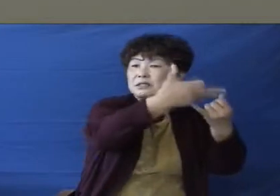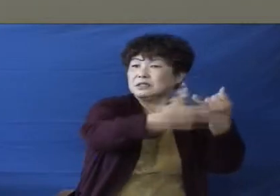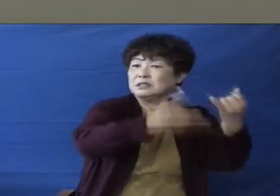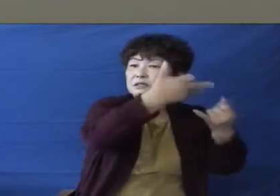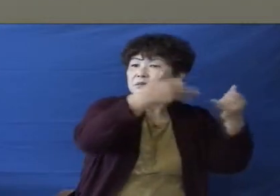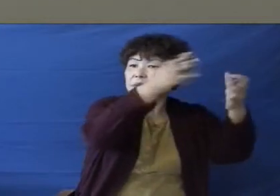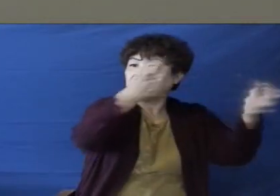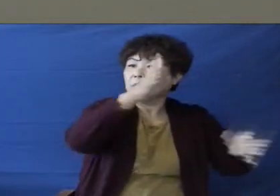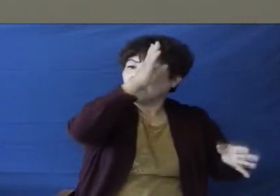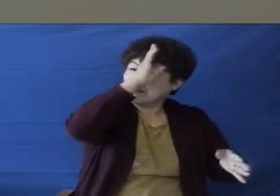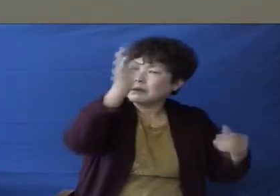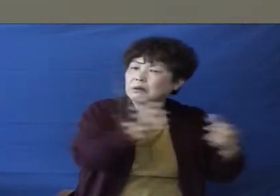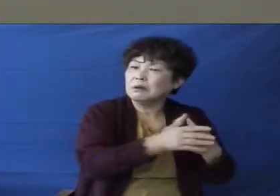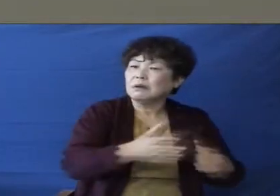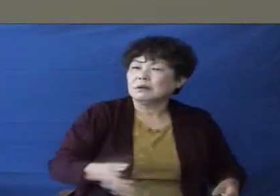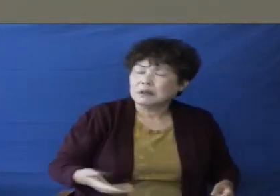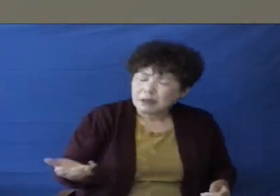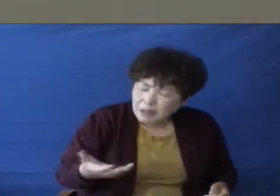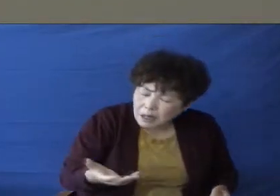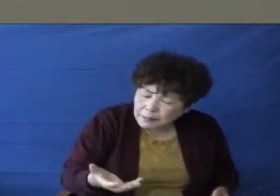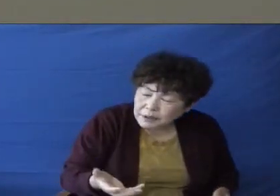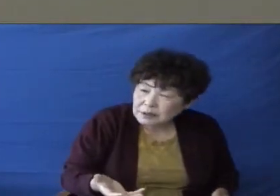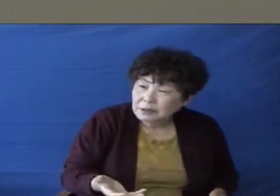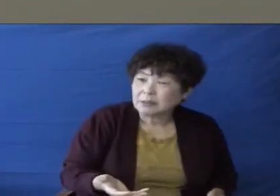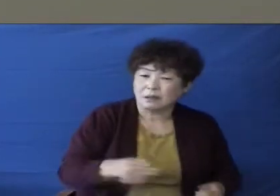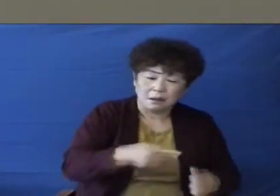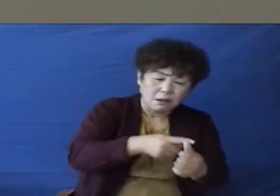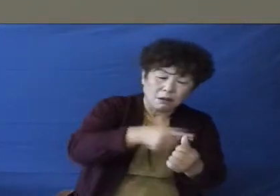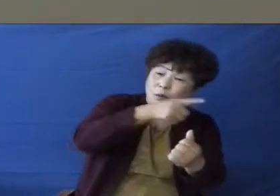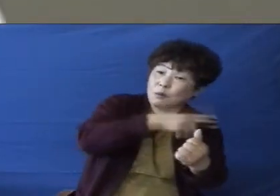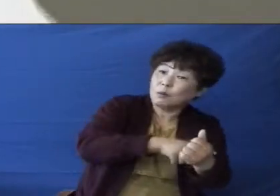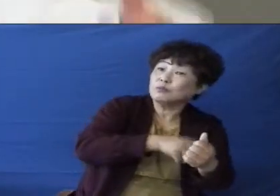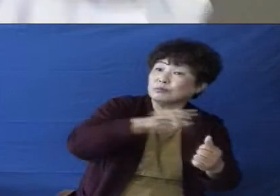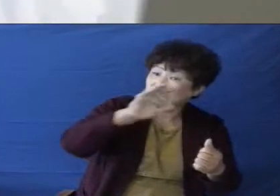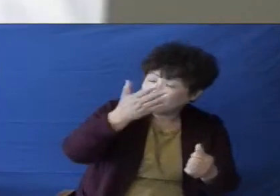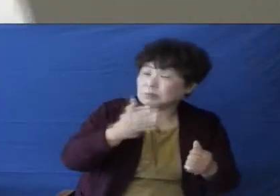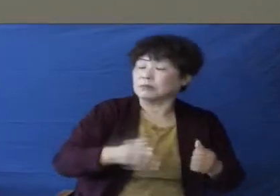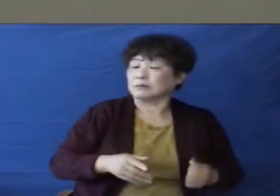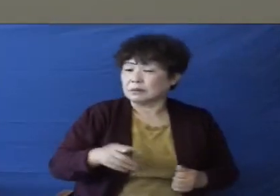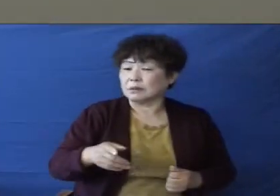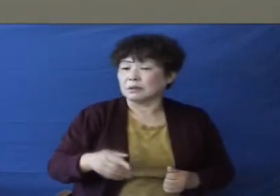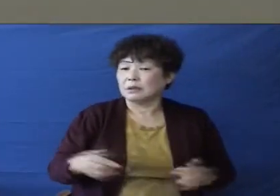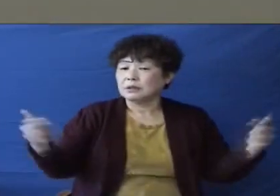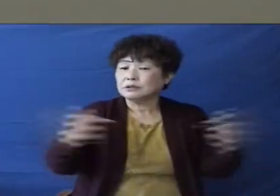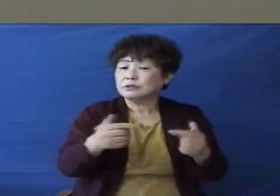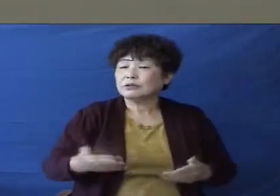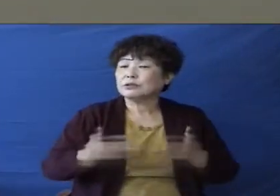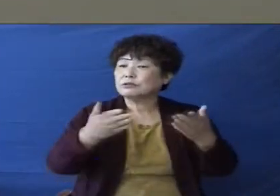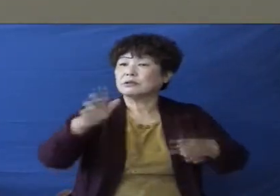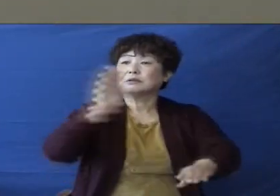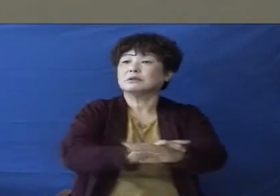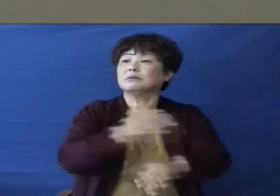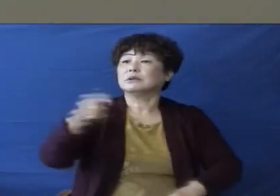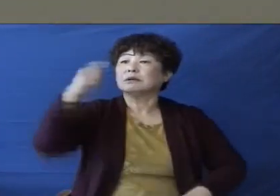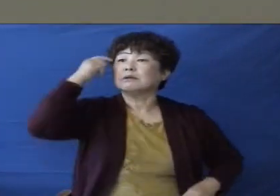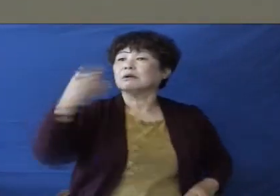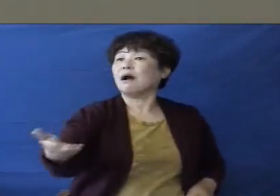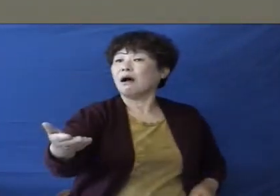안되냐 예수님께 반문 하지요 그래서 자기들은 거룩한 줄 알았는데 예수님께 는